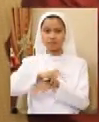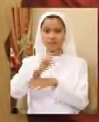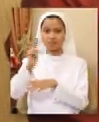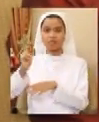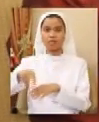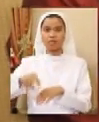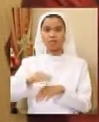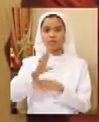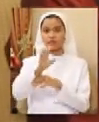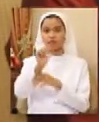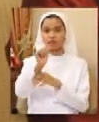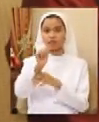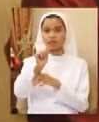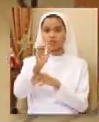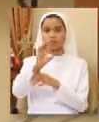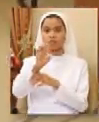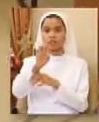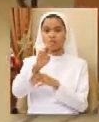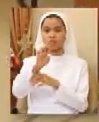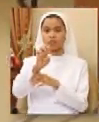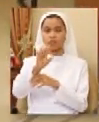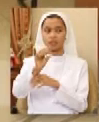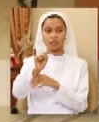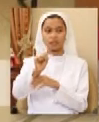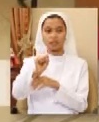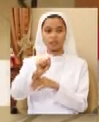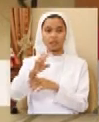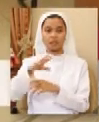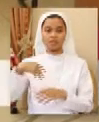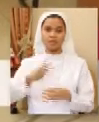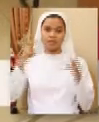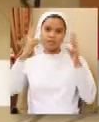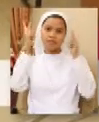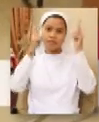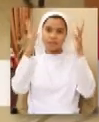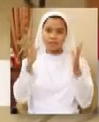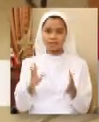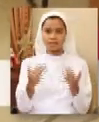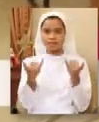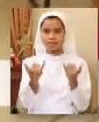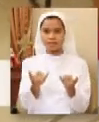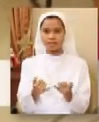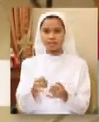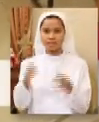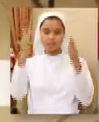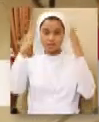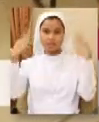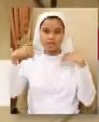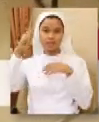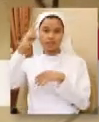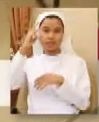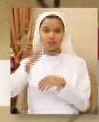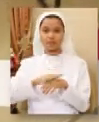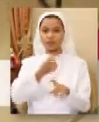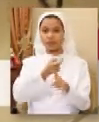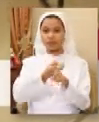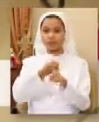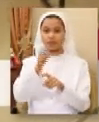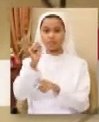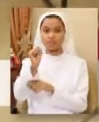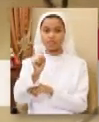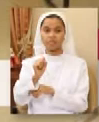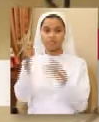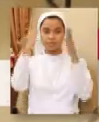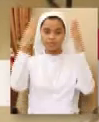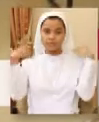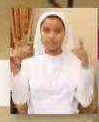tuya pong bisita mo niyan, si Sister Virgie Centeno, kan Sisters of the Little Mission